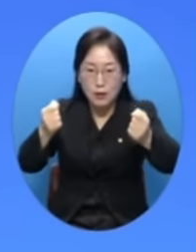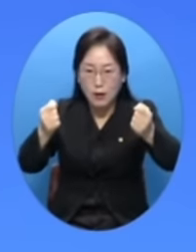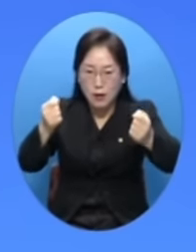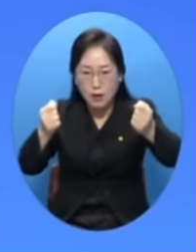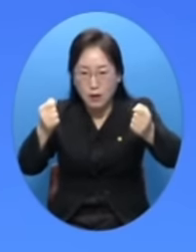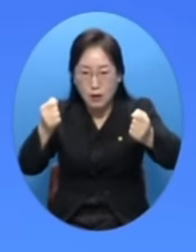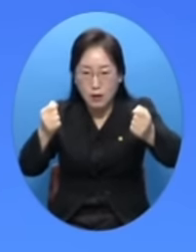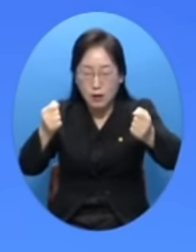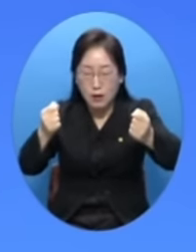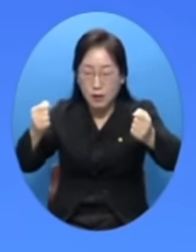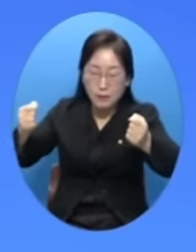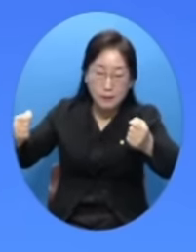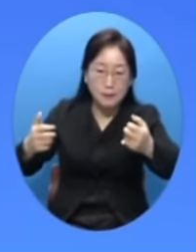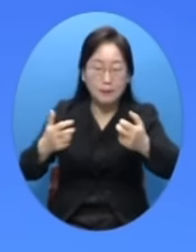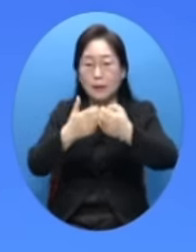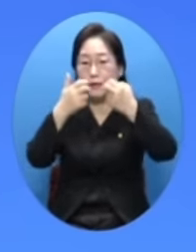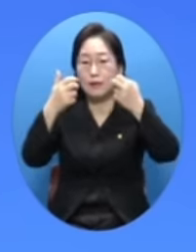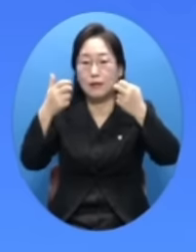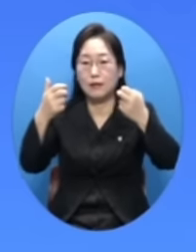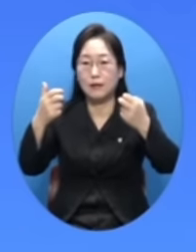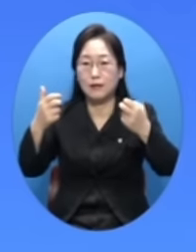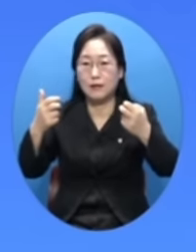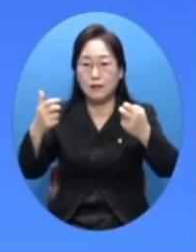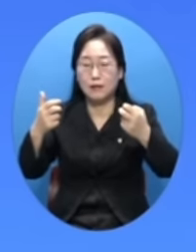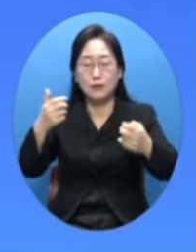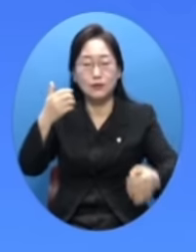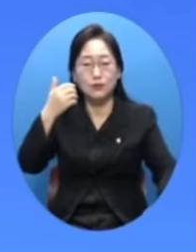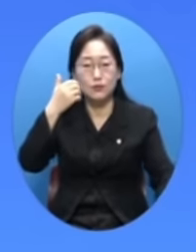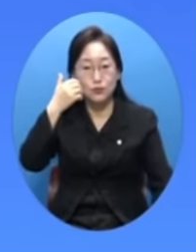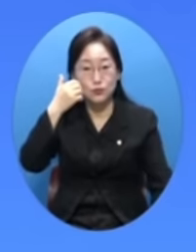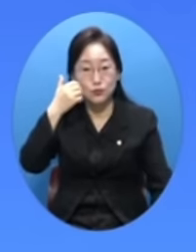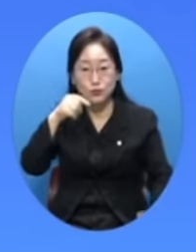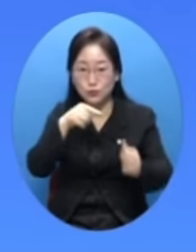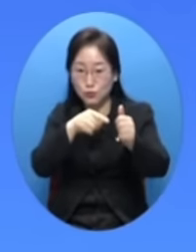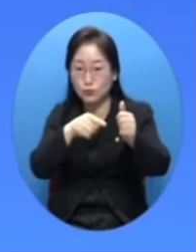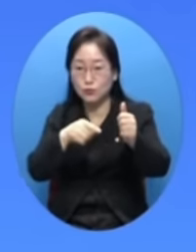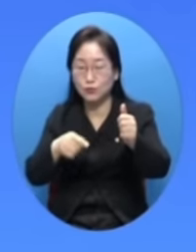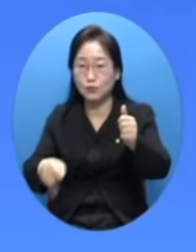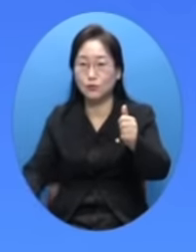사고를 당한 한 분이